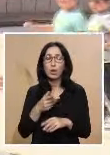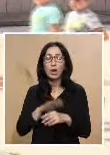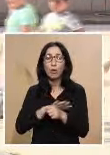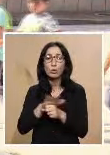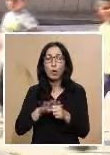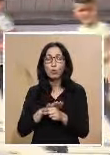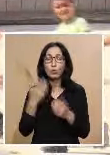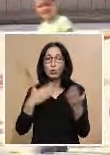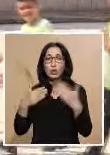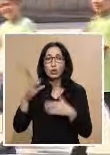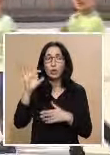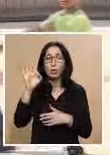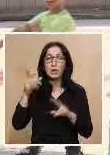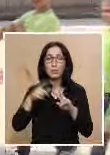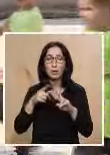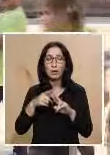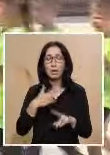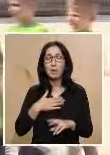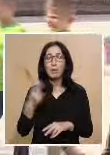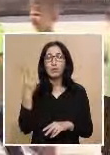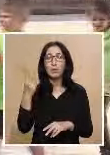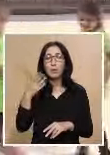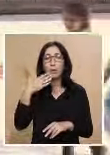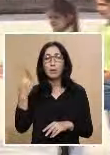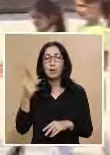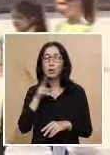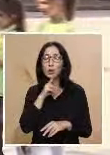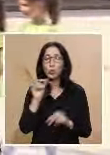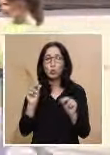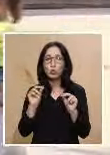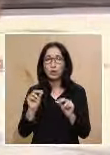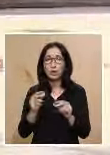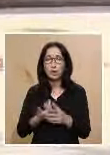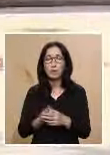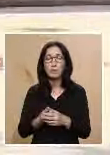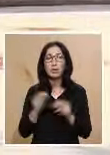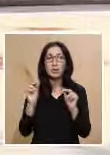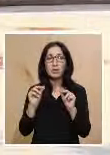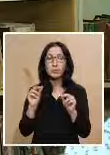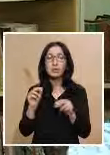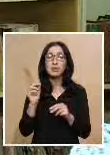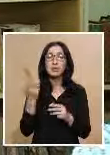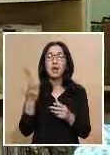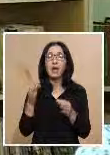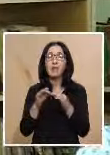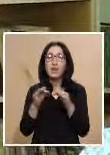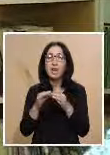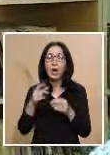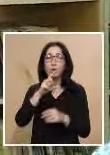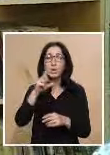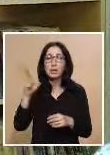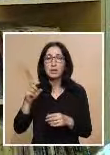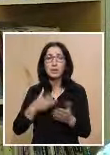основно училище Отец Паисий имаме и двама млади учители, възпитаници на филиал Силистра, които